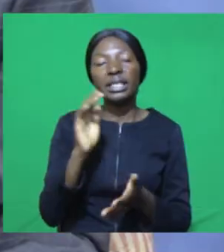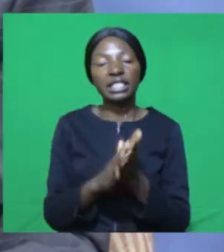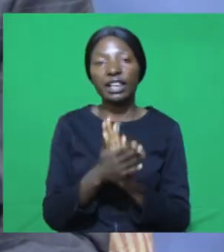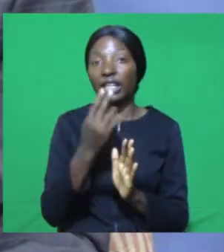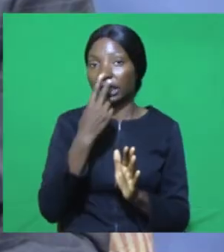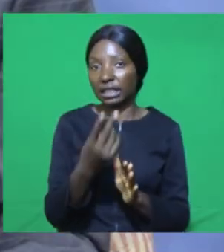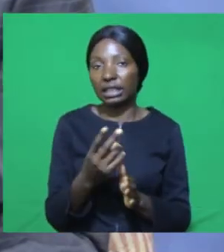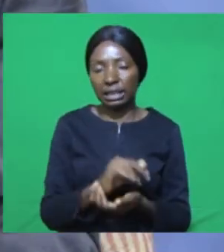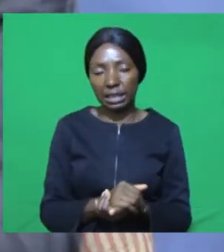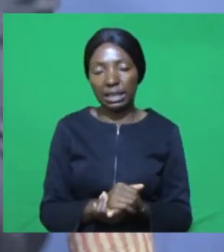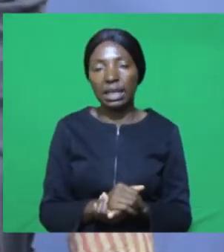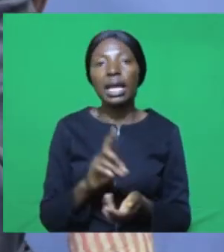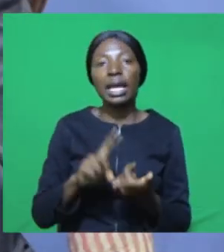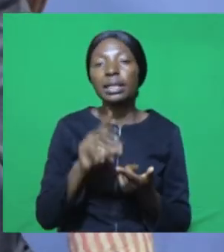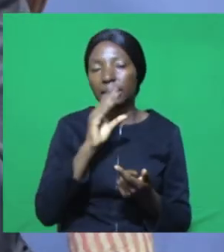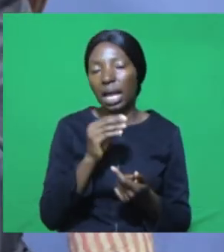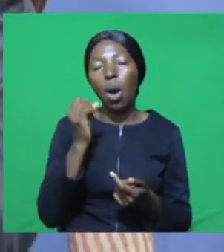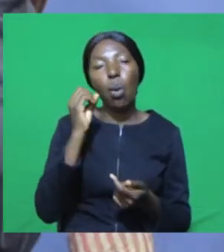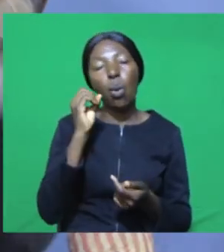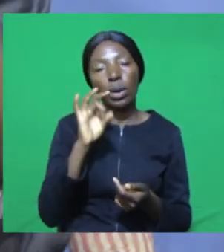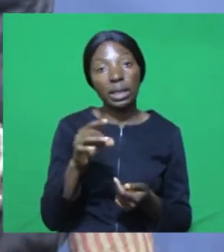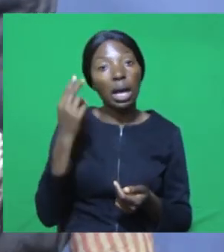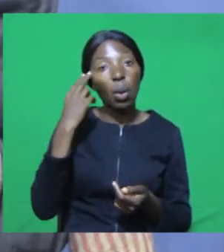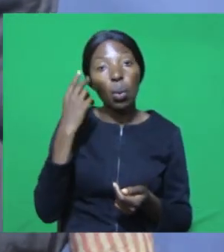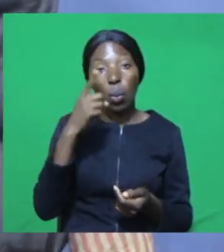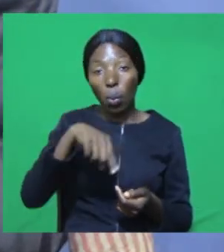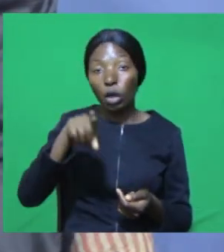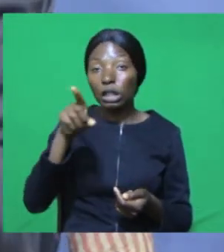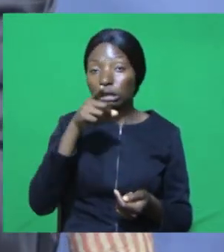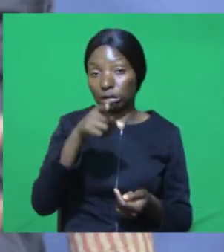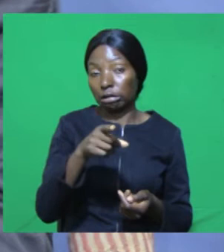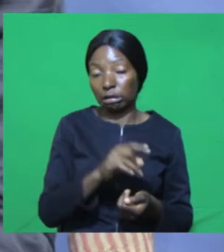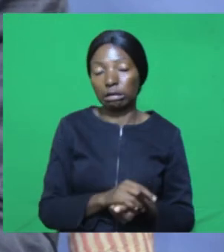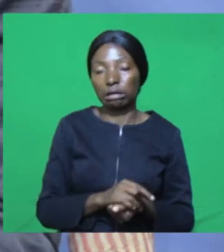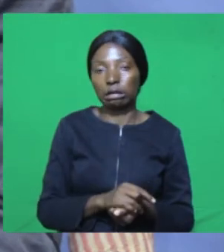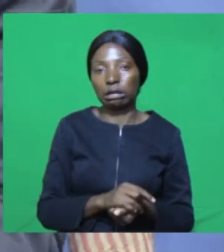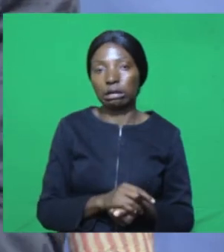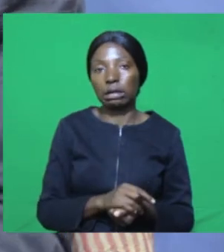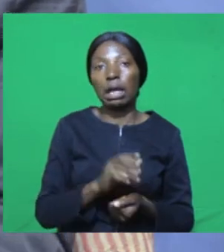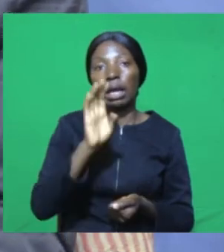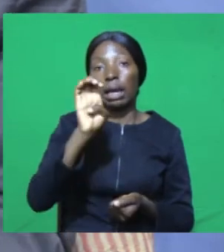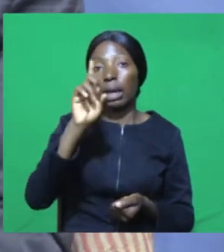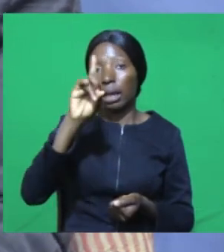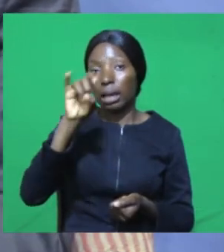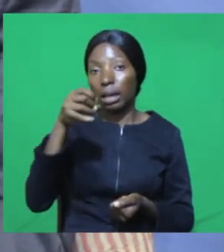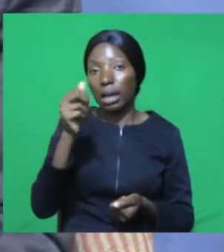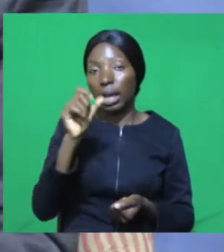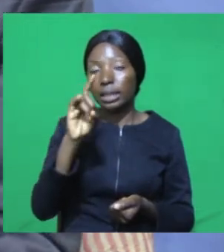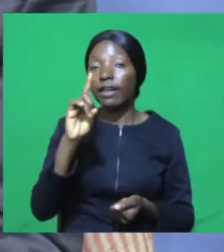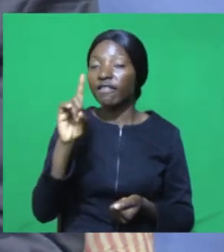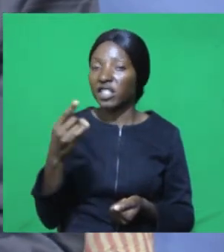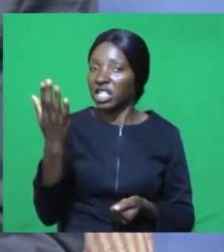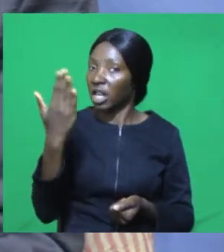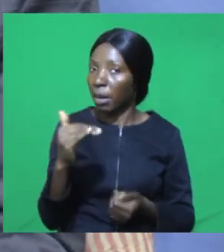Elija ndiye anofanira kuuya. Wovaisenda makupfungwa yataura naMalakai. Zvikanzi muri correct. Muri correct. Kuti Eria ndiye anofanira kutanga